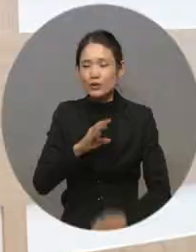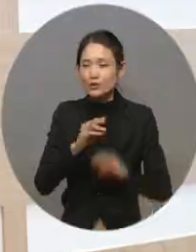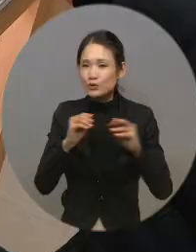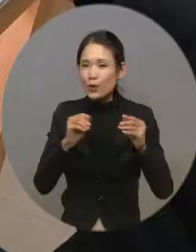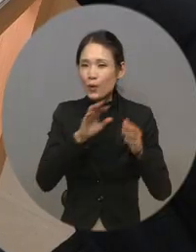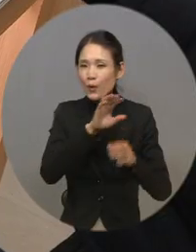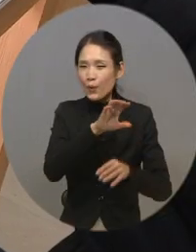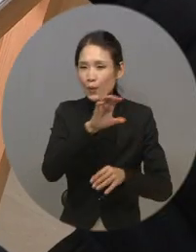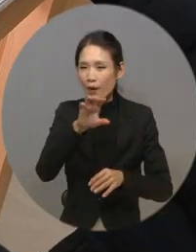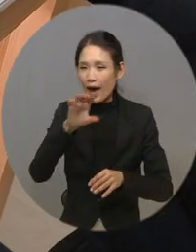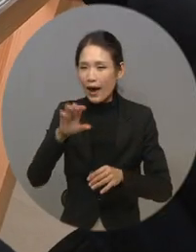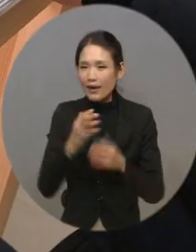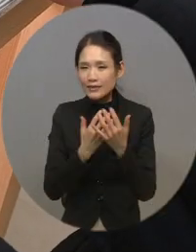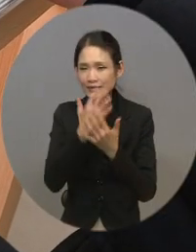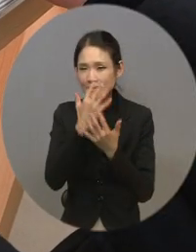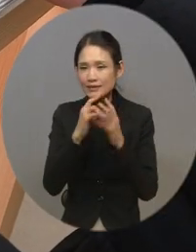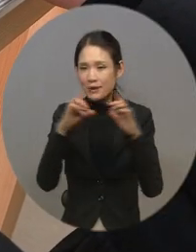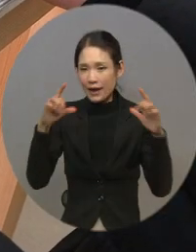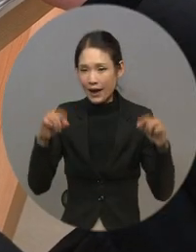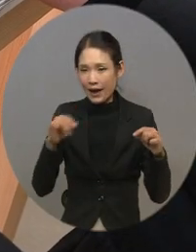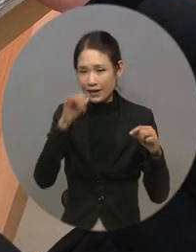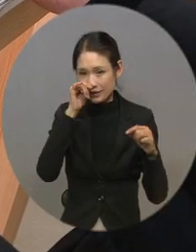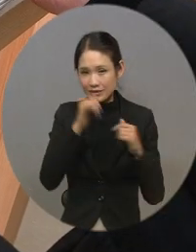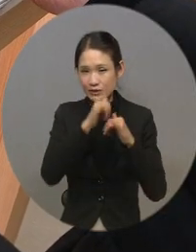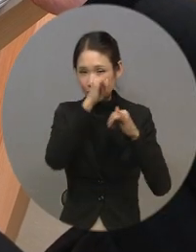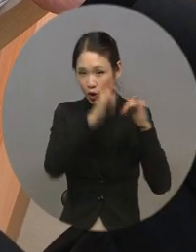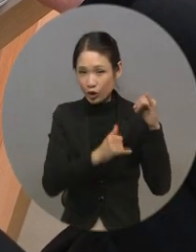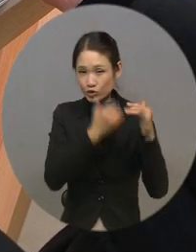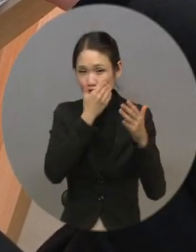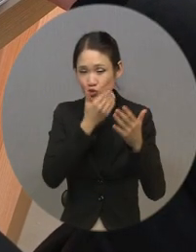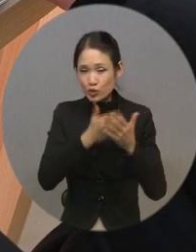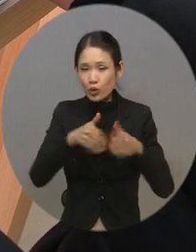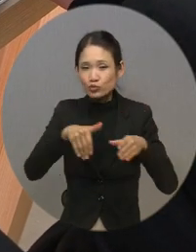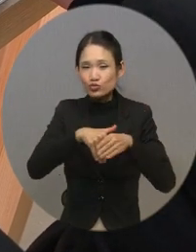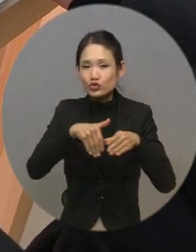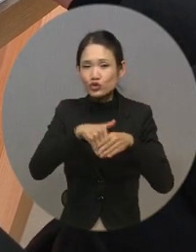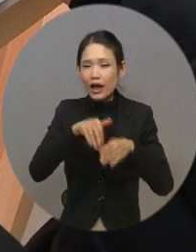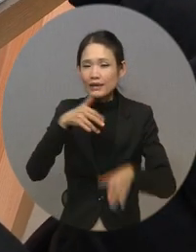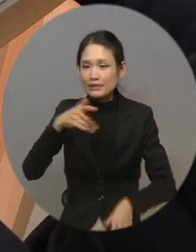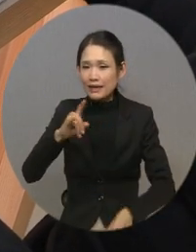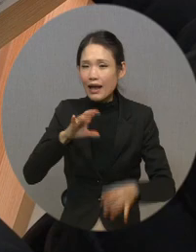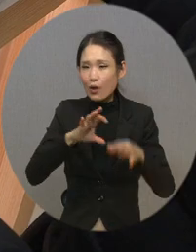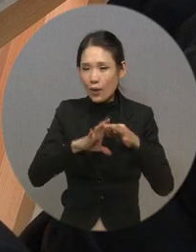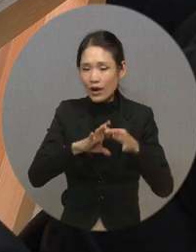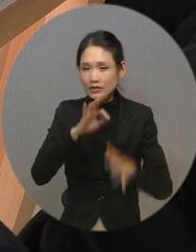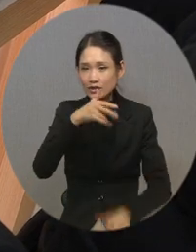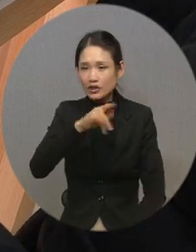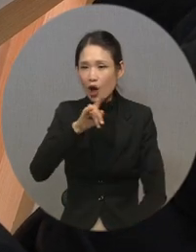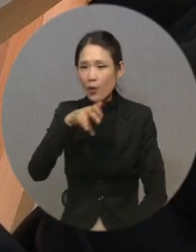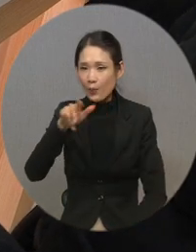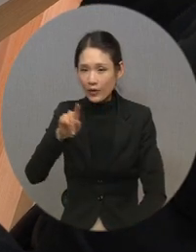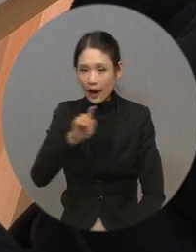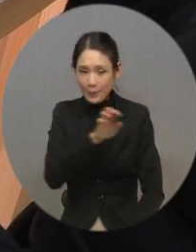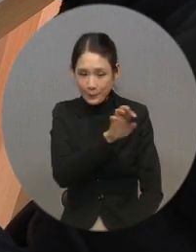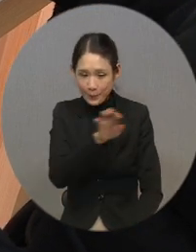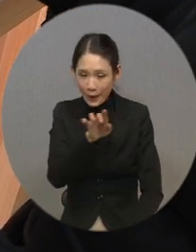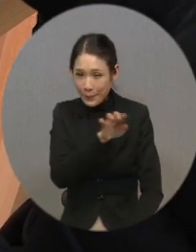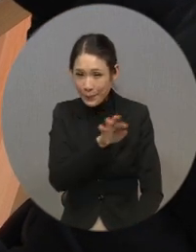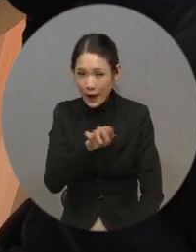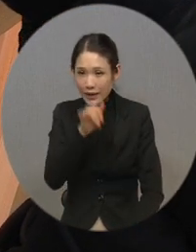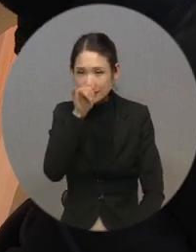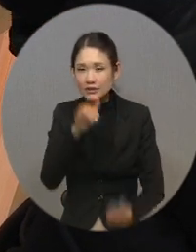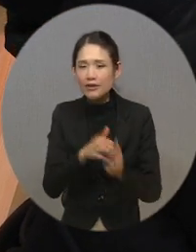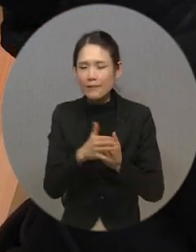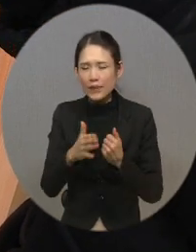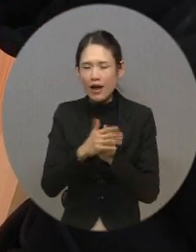카드입니다. 경복궁의 역사와 주요 문화재에 대한 설명이 점자로 새겨져 있어 시각장애인 분들이